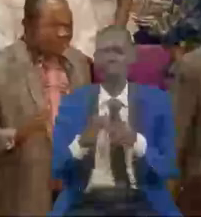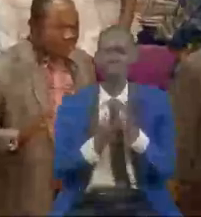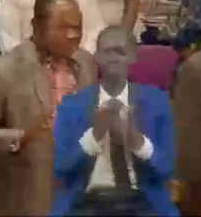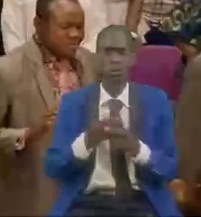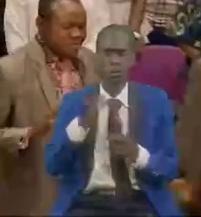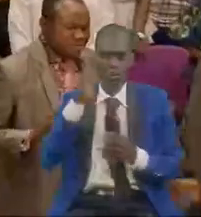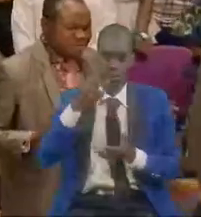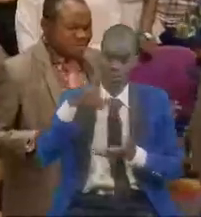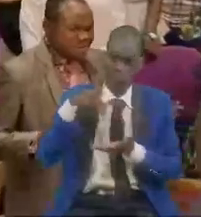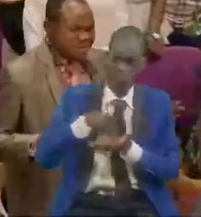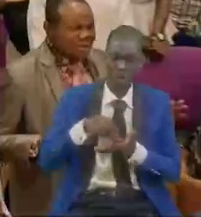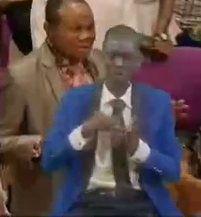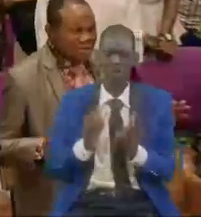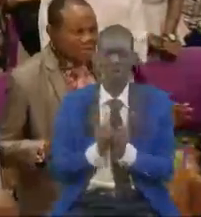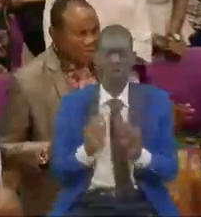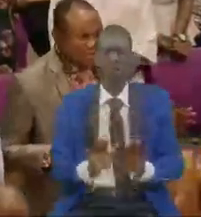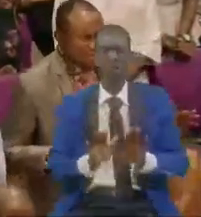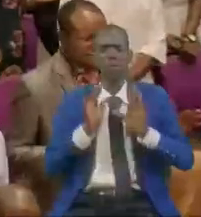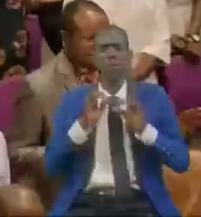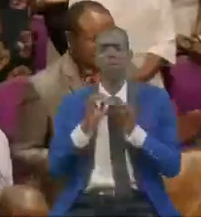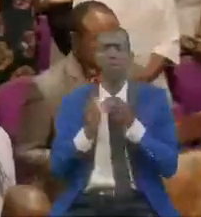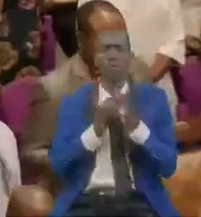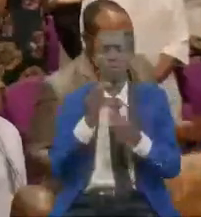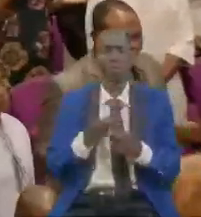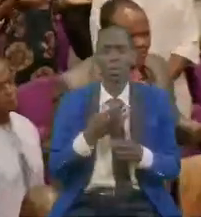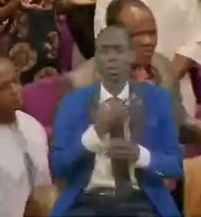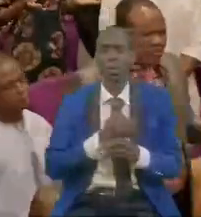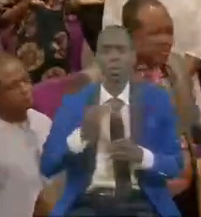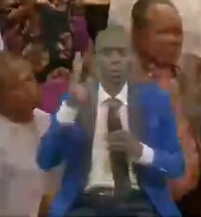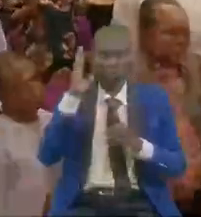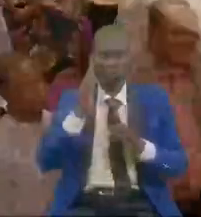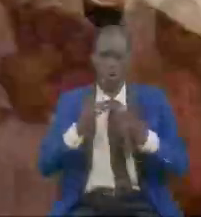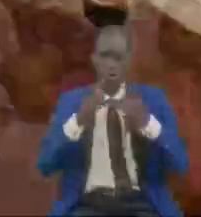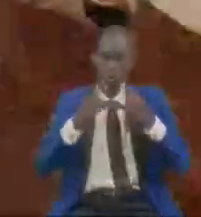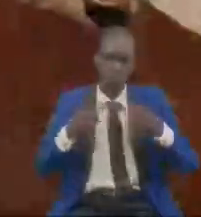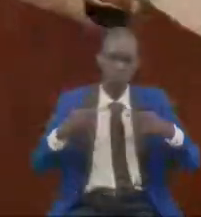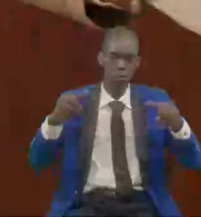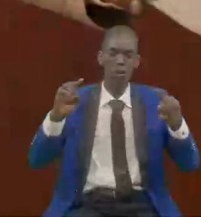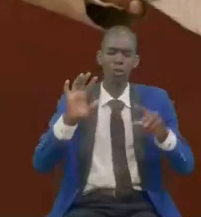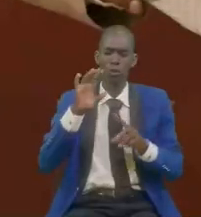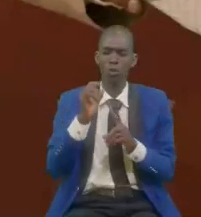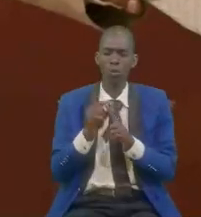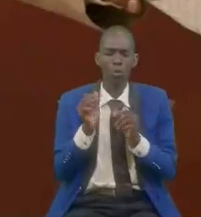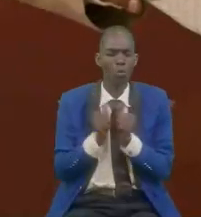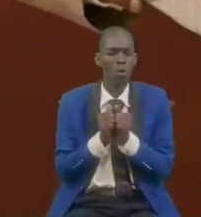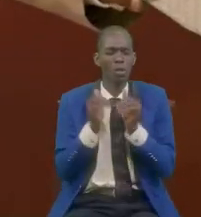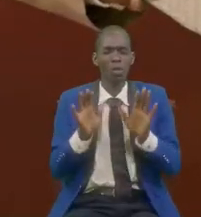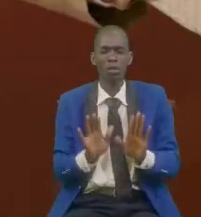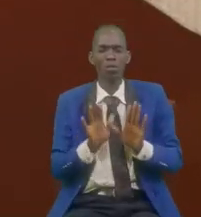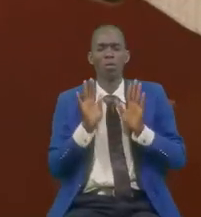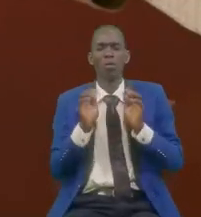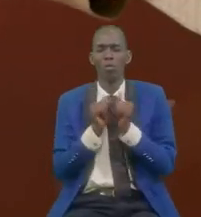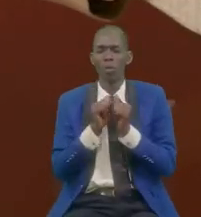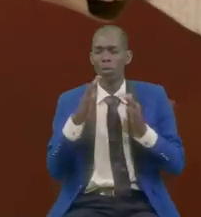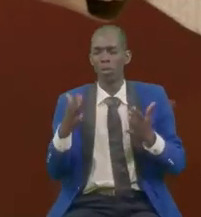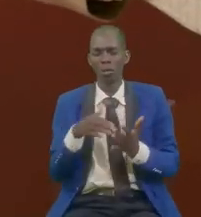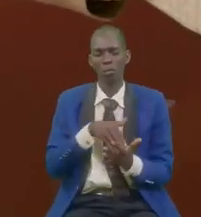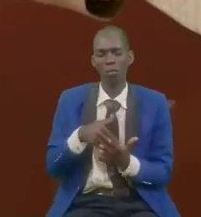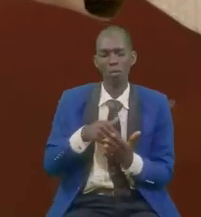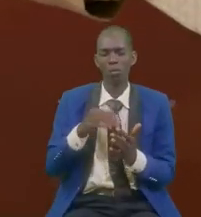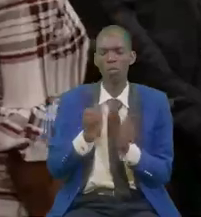compromission, que tout le monde se tienne sans crainte, et que nous proclamions ta parole sans crainte et sans faveur